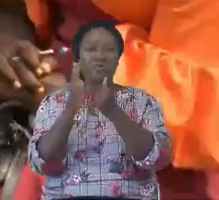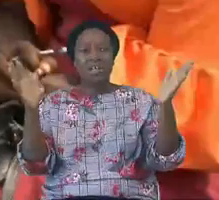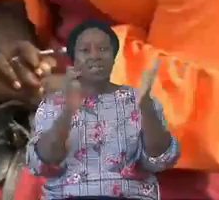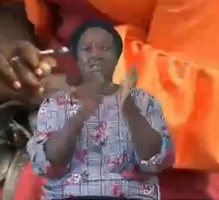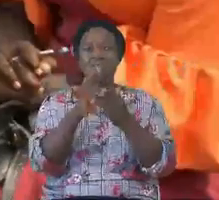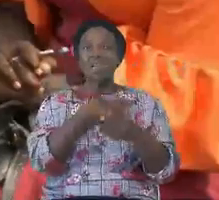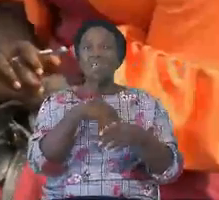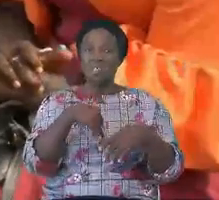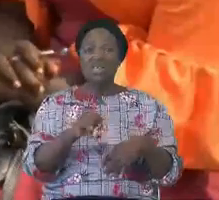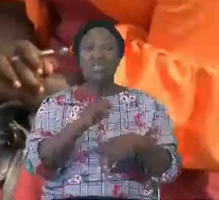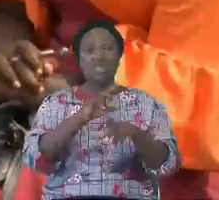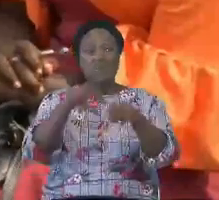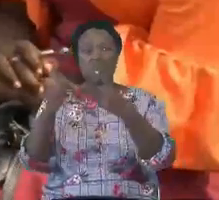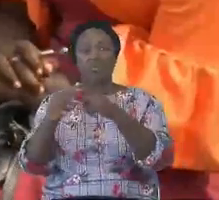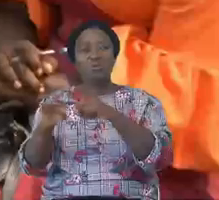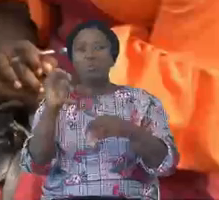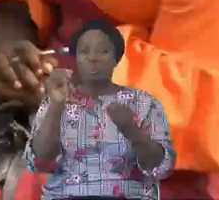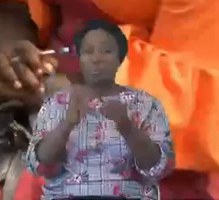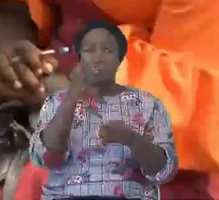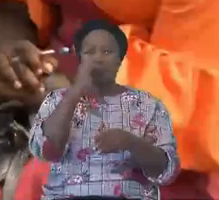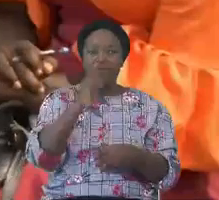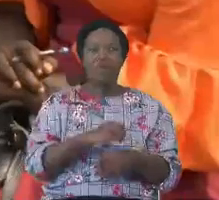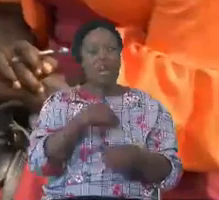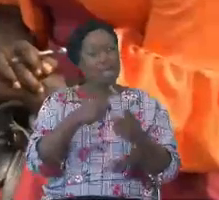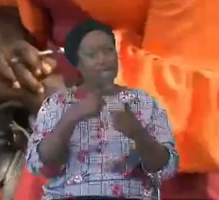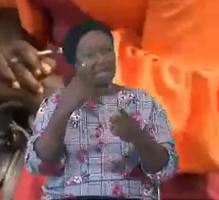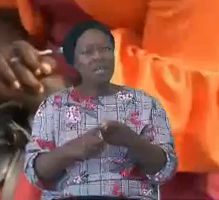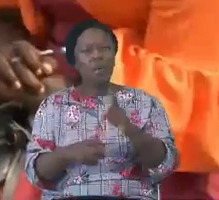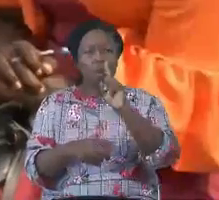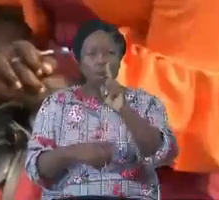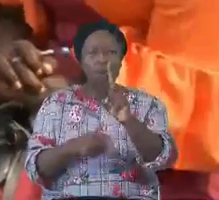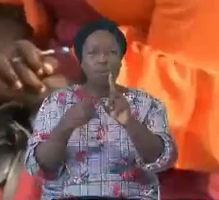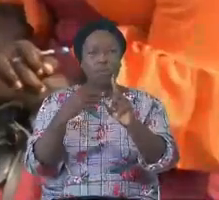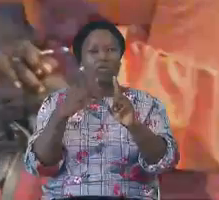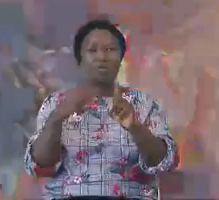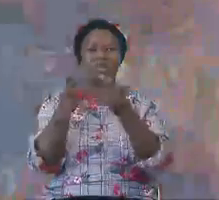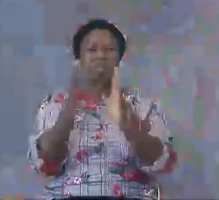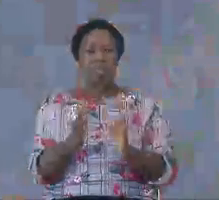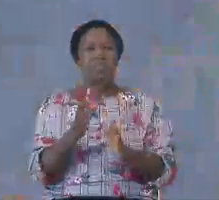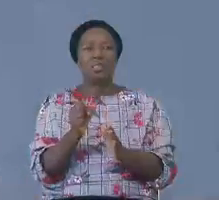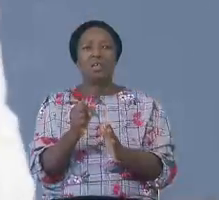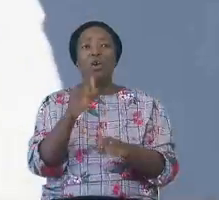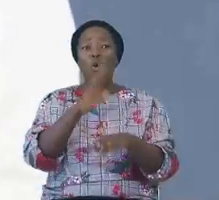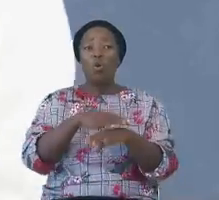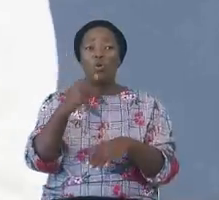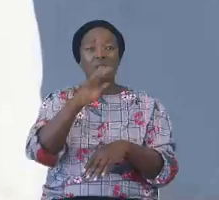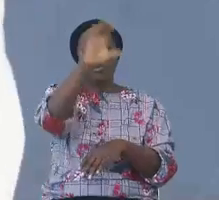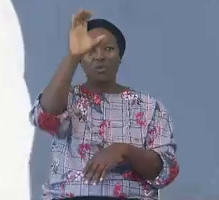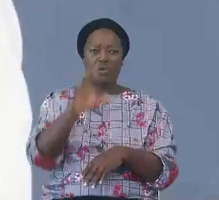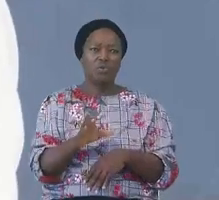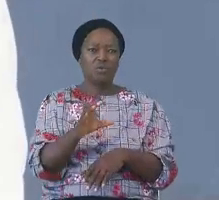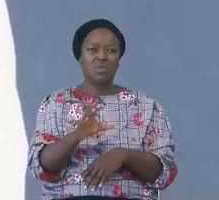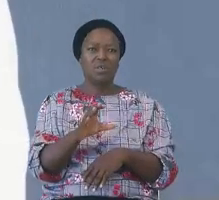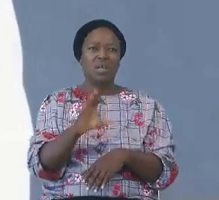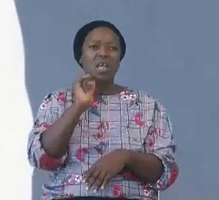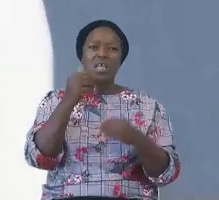en recommandant Christ pour la crucifixion, ils l'ont fait et ils feraient même plus de mal. Mais il y avait